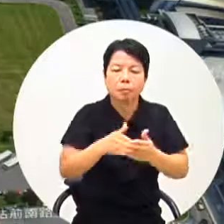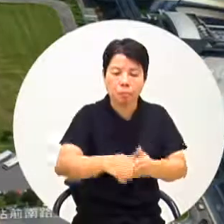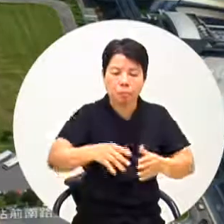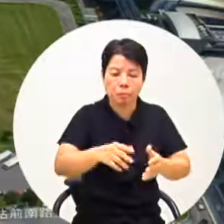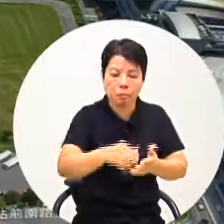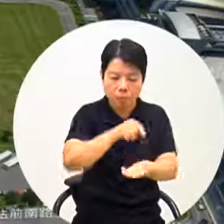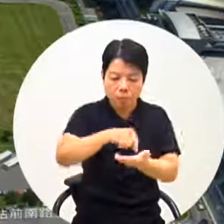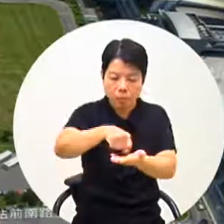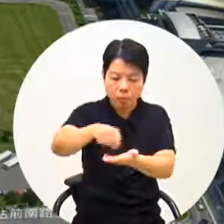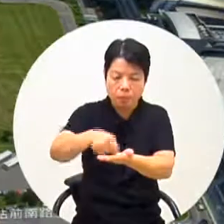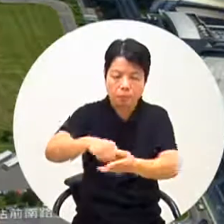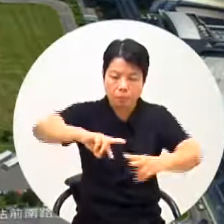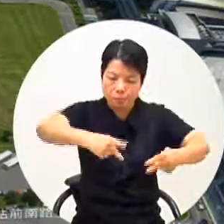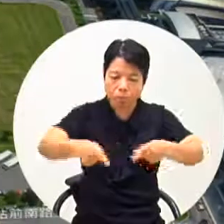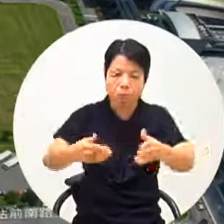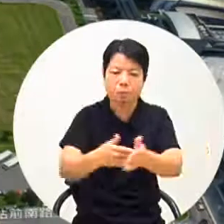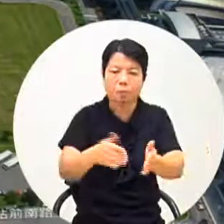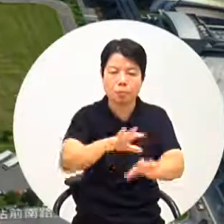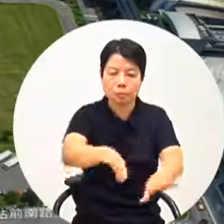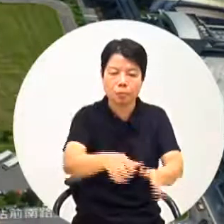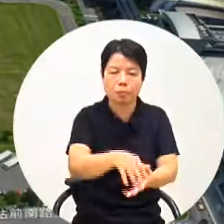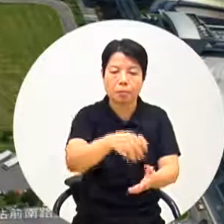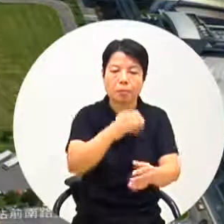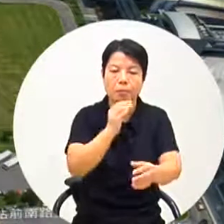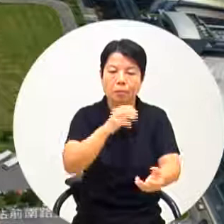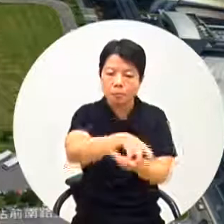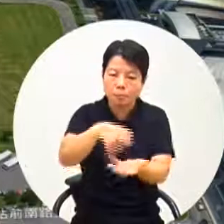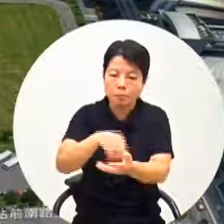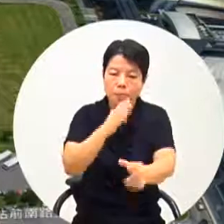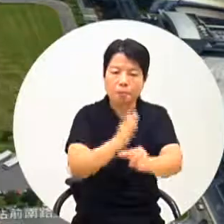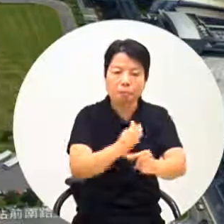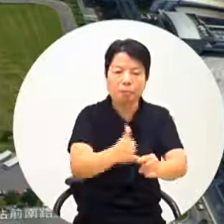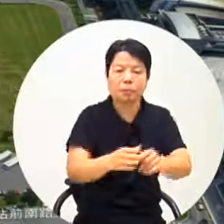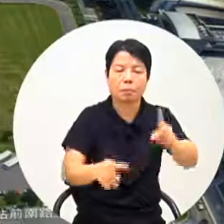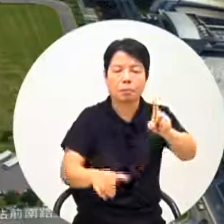后，可办理核定作业当中，预定10月底前发布实施。